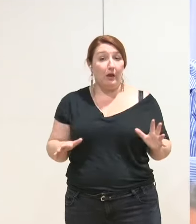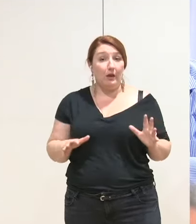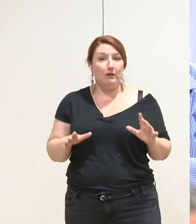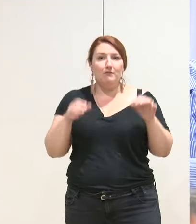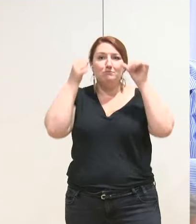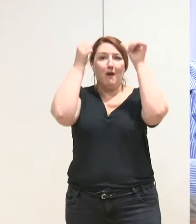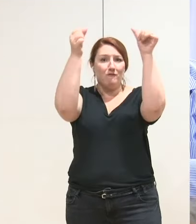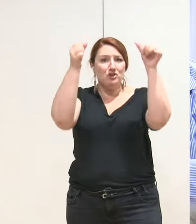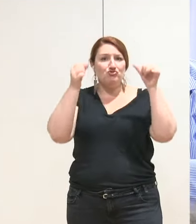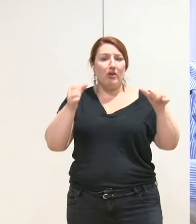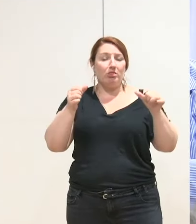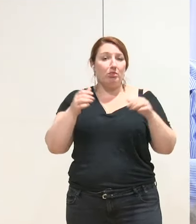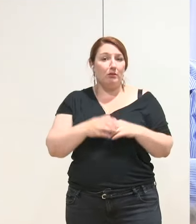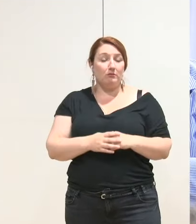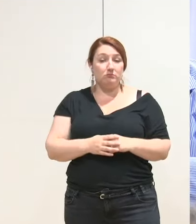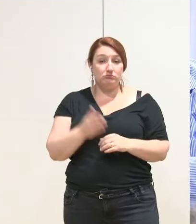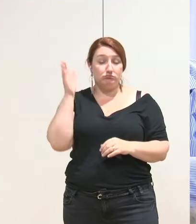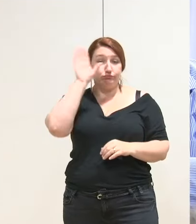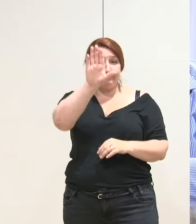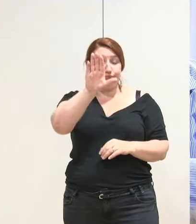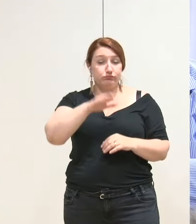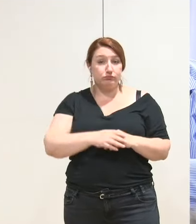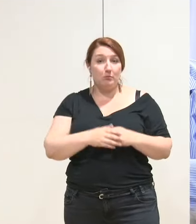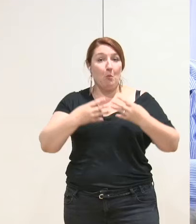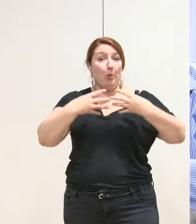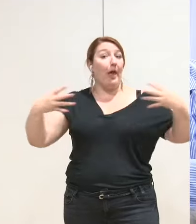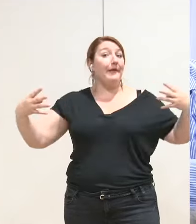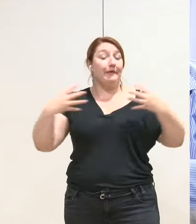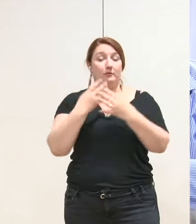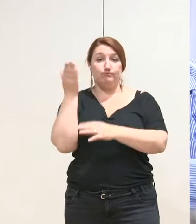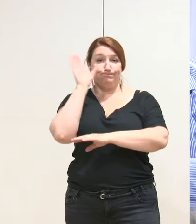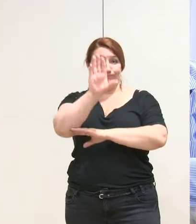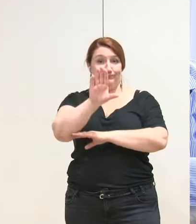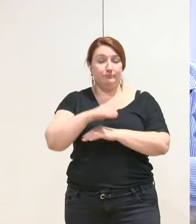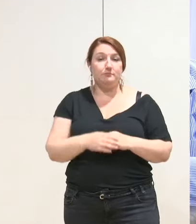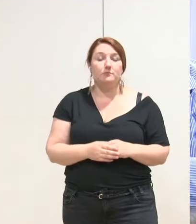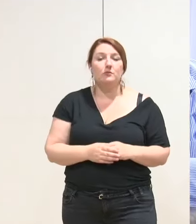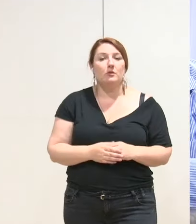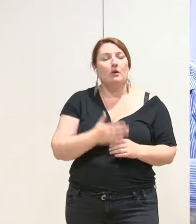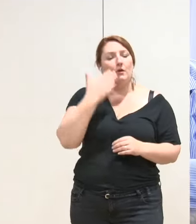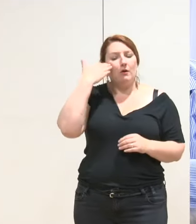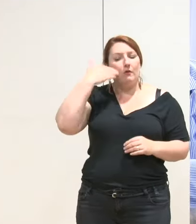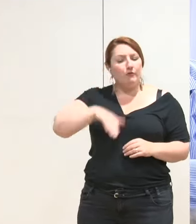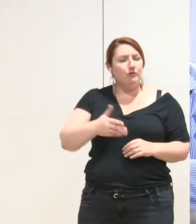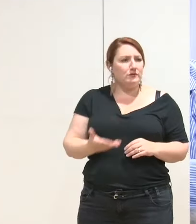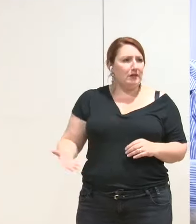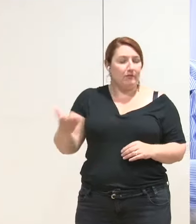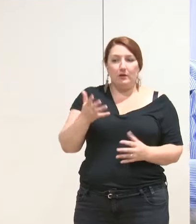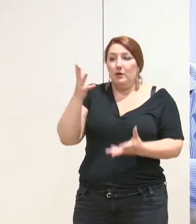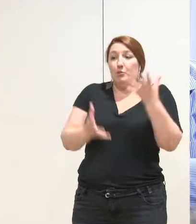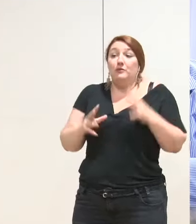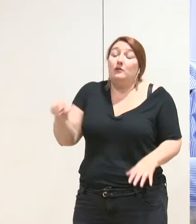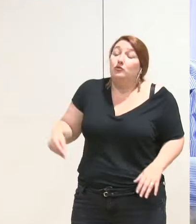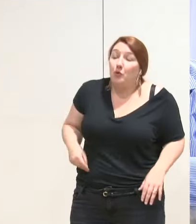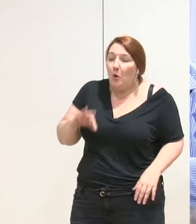affichette qui était apposée devant le portail vous savez que peut-être qu'ils ont tort